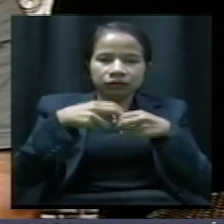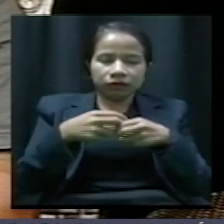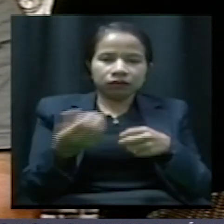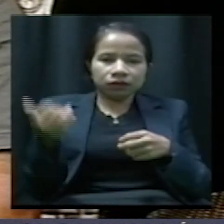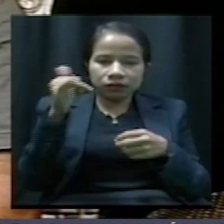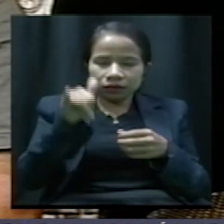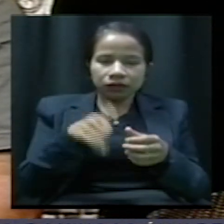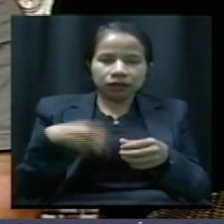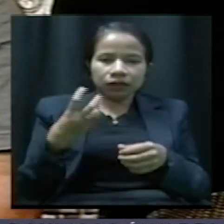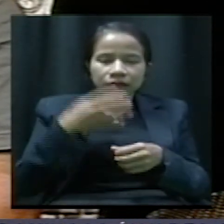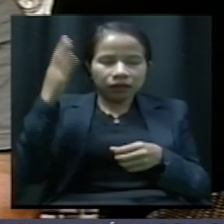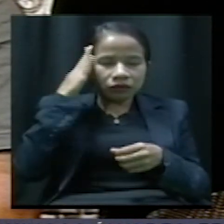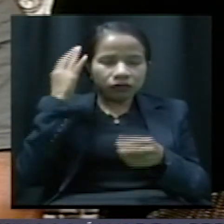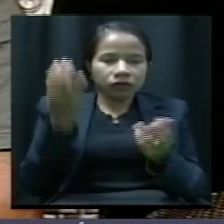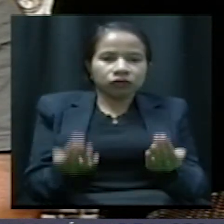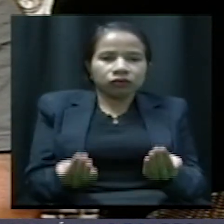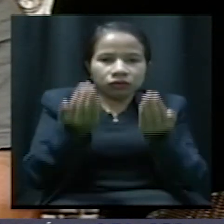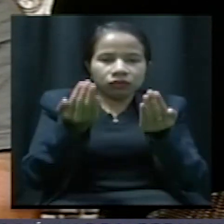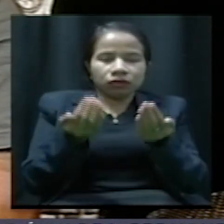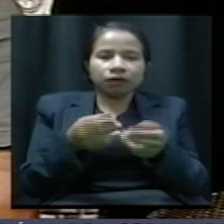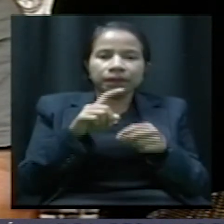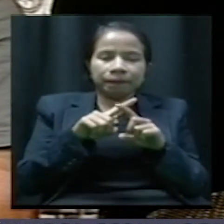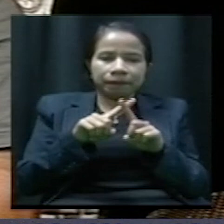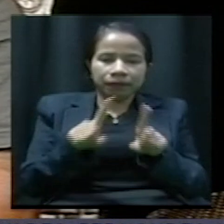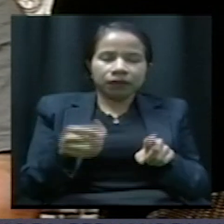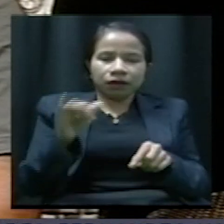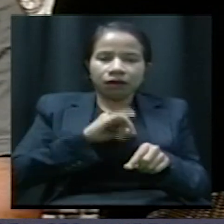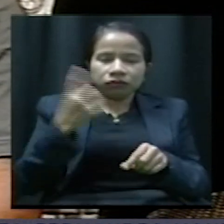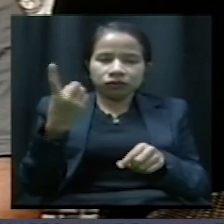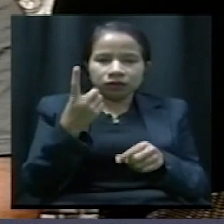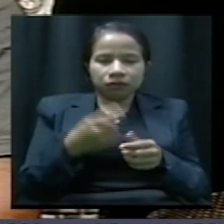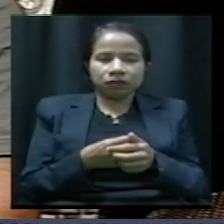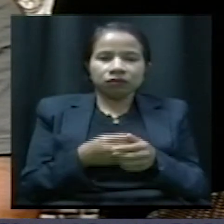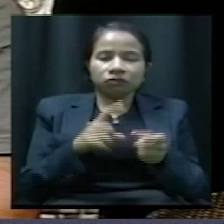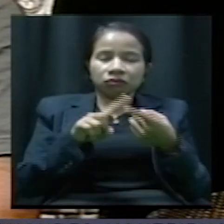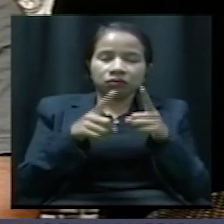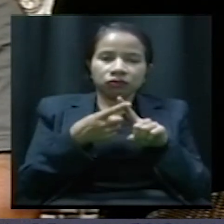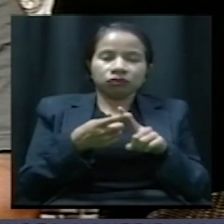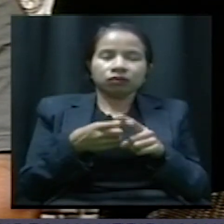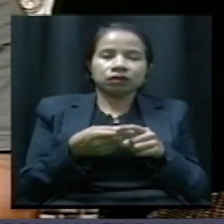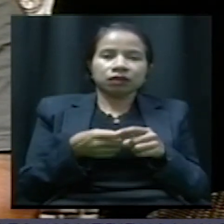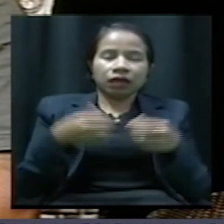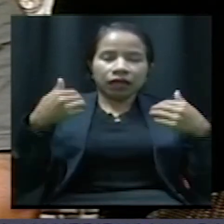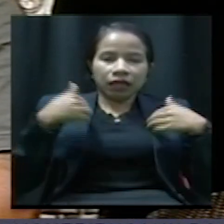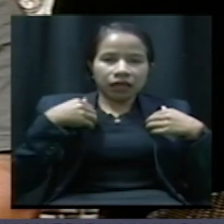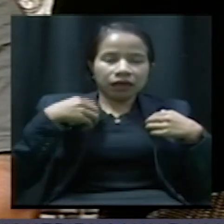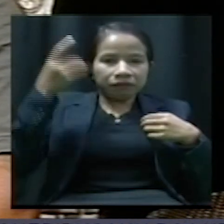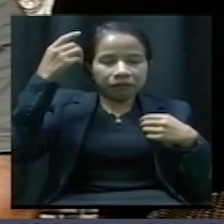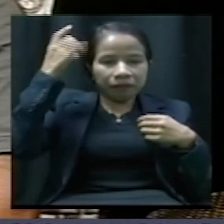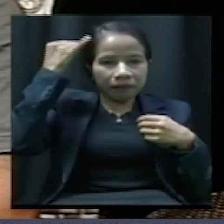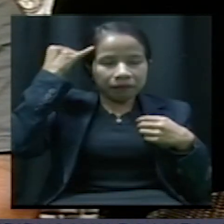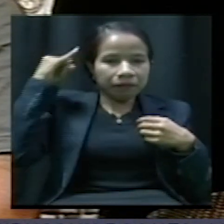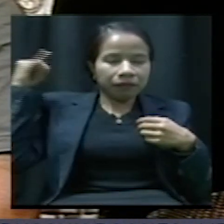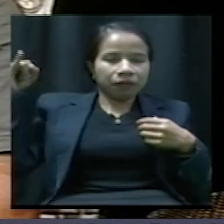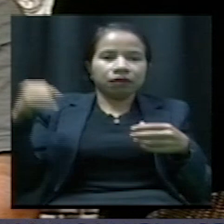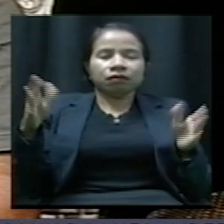desafio ser ne ita noing buat toda mes au sempre ho colega sira ia mehi bot ida se ita belo ta pasa